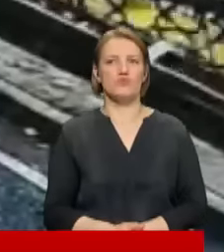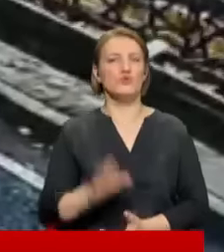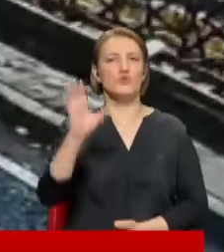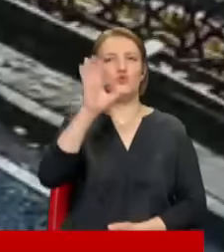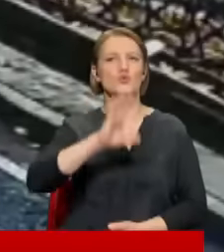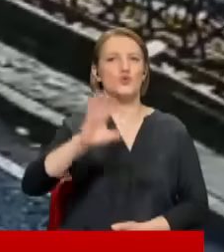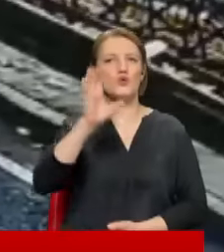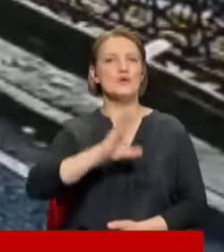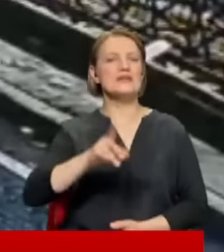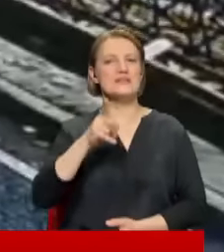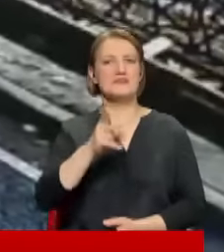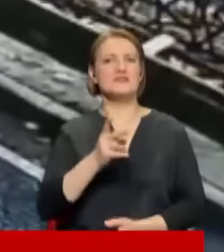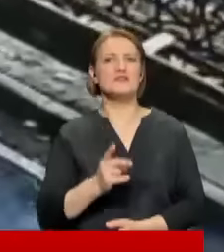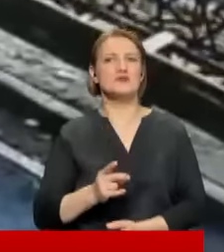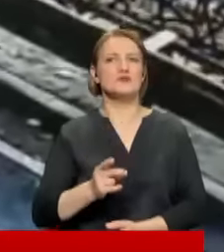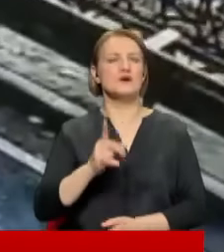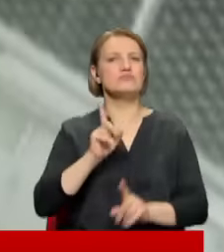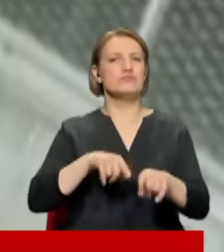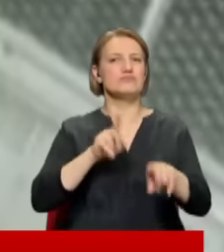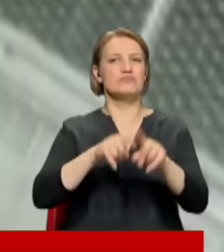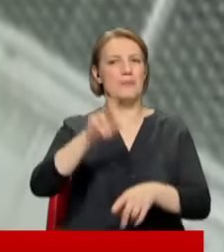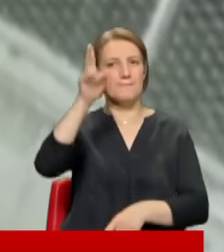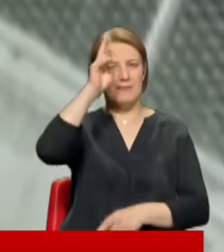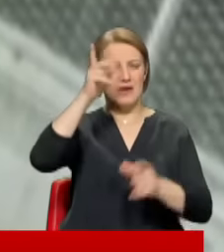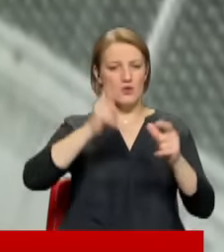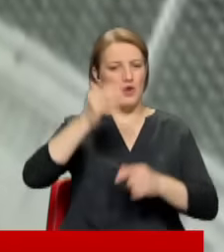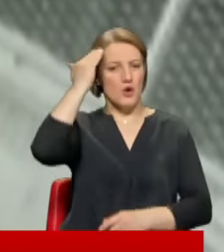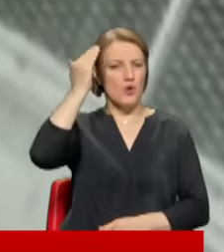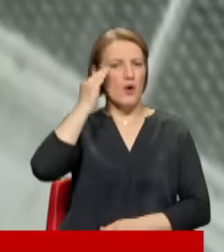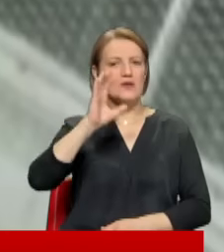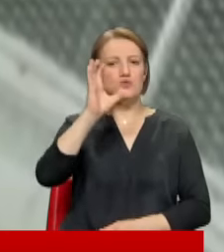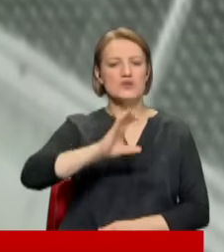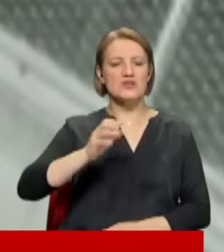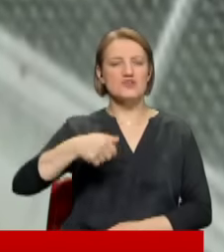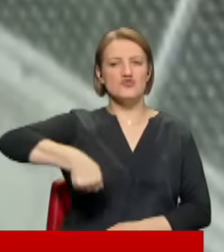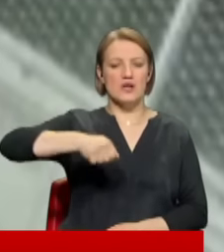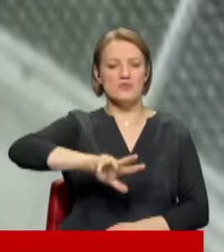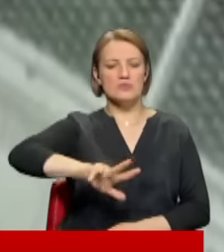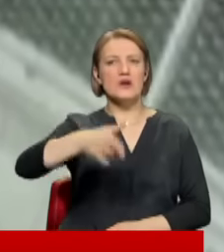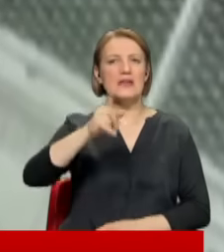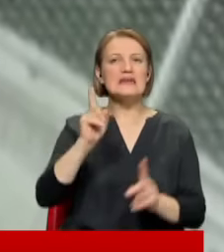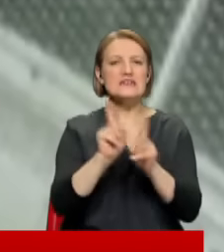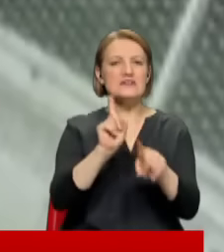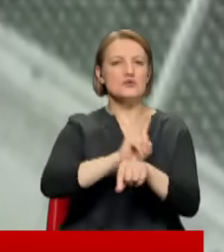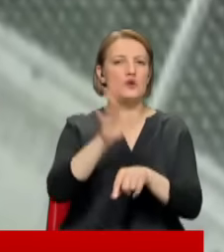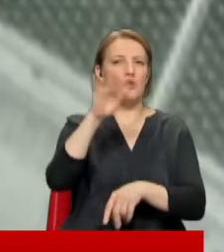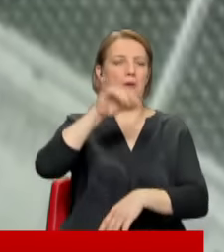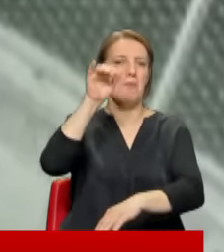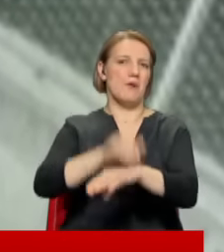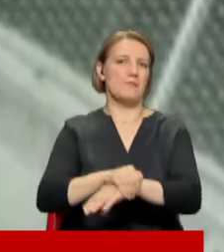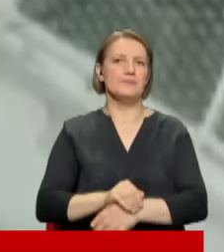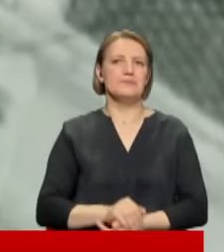Turist çift kovaladı, kapkaççı kaçtı. Beyoğlu'nda Koreli turistin çantasını çalan kişi kısa süre sonra